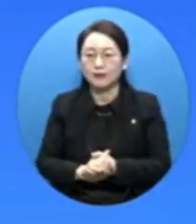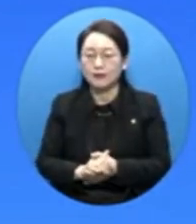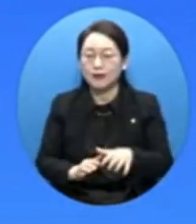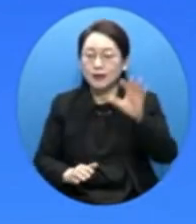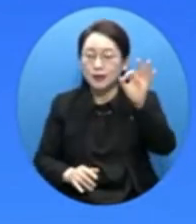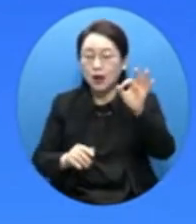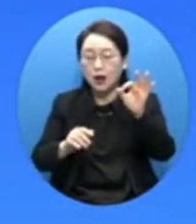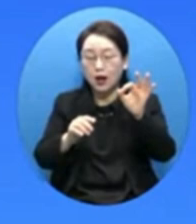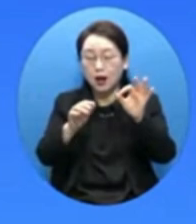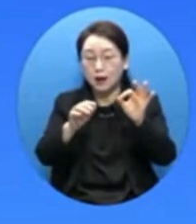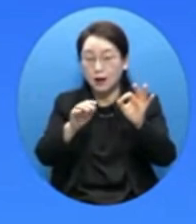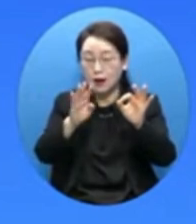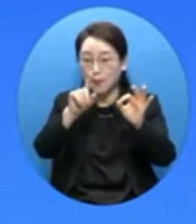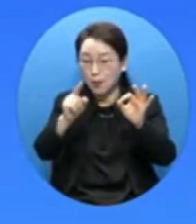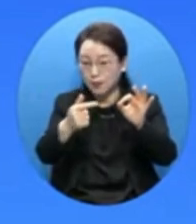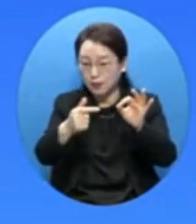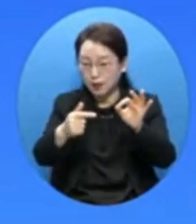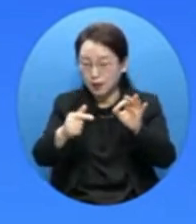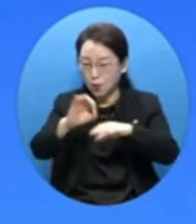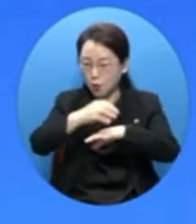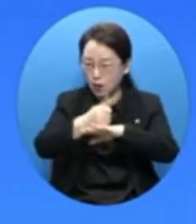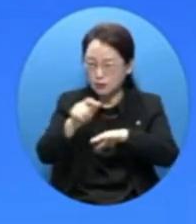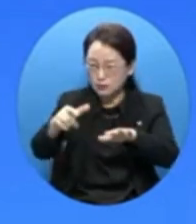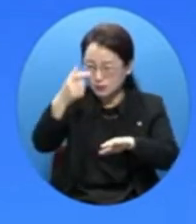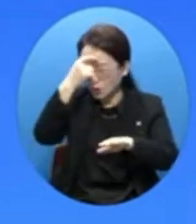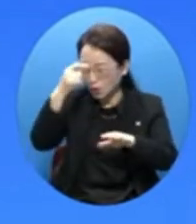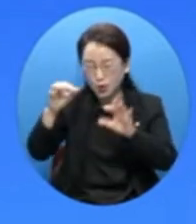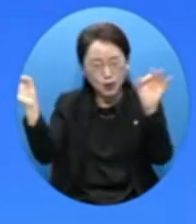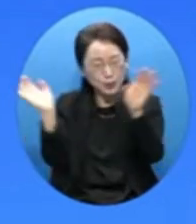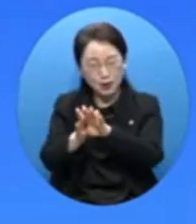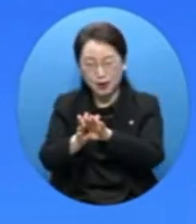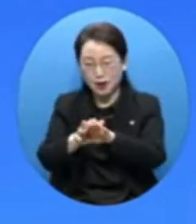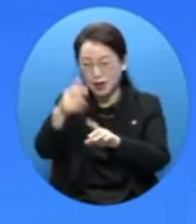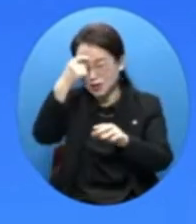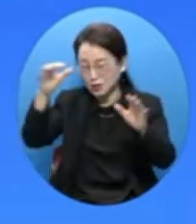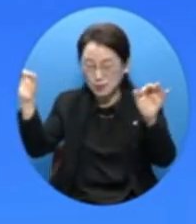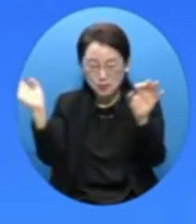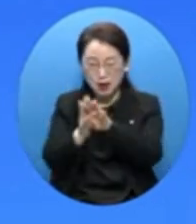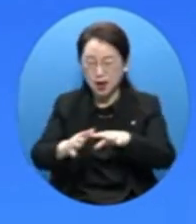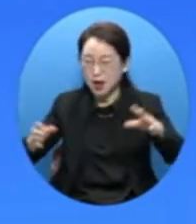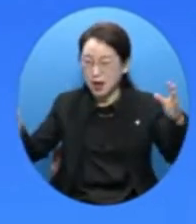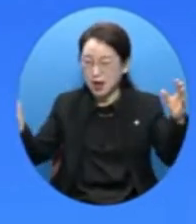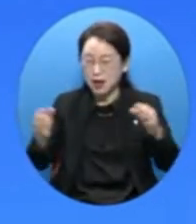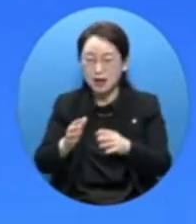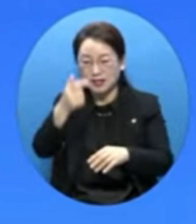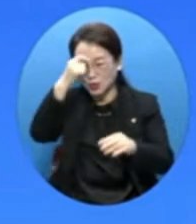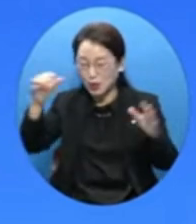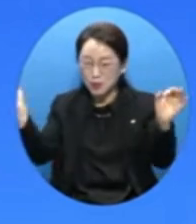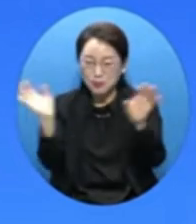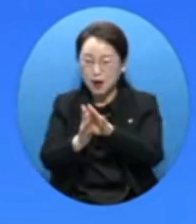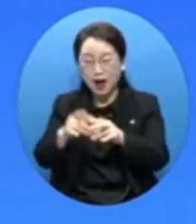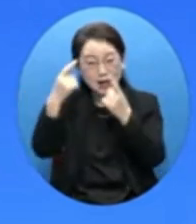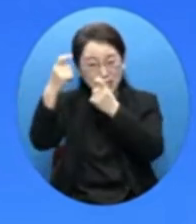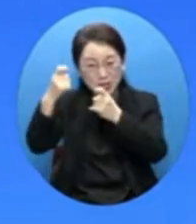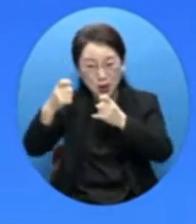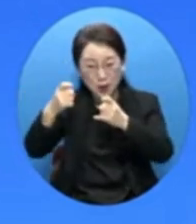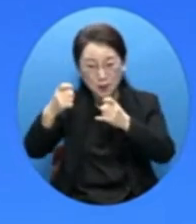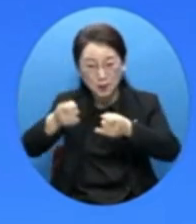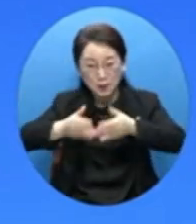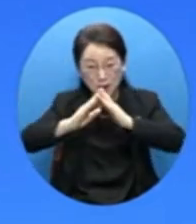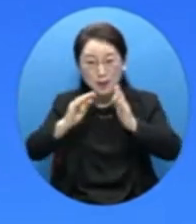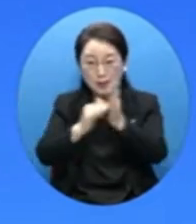10번째 황제에 가서는 이제 더 이상 기독교는 존재하지 않는다. 기독교 박멸 기념까지 세웠지만 얼마 가지